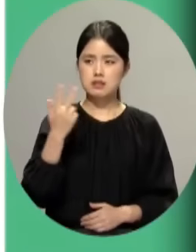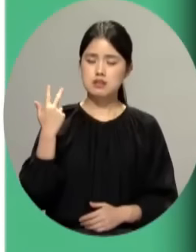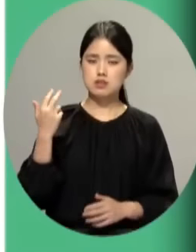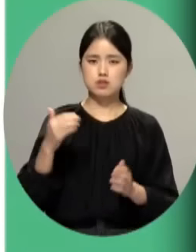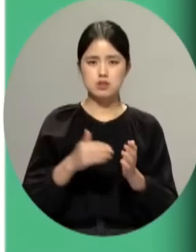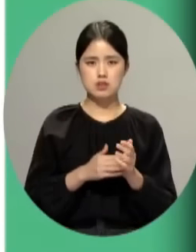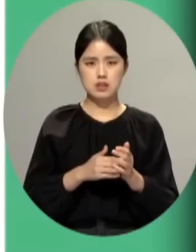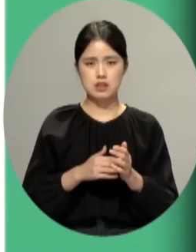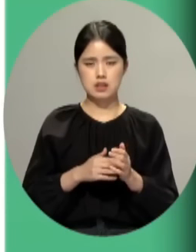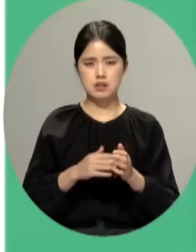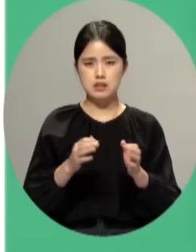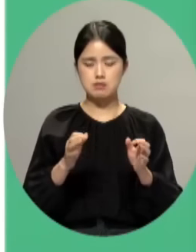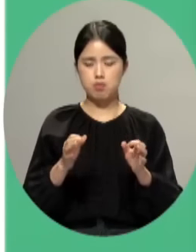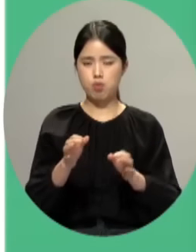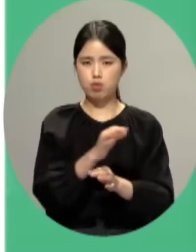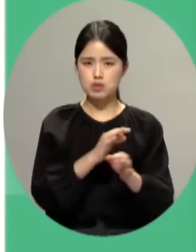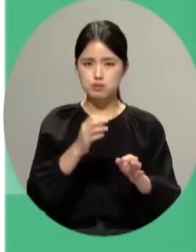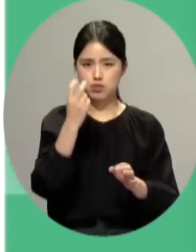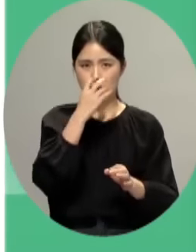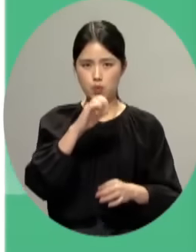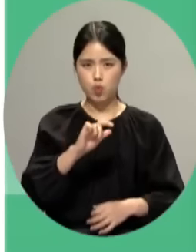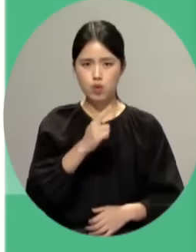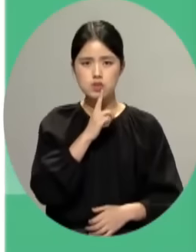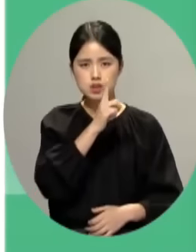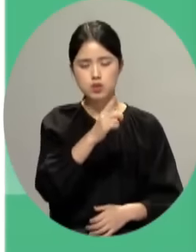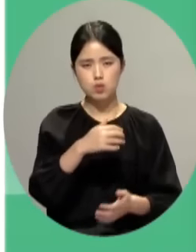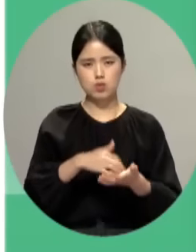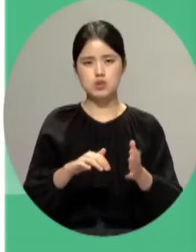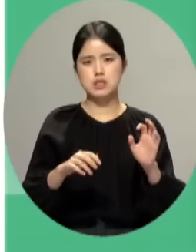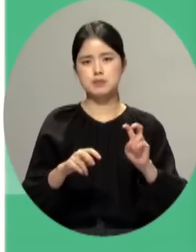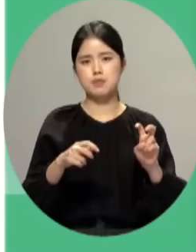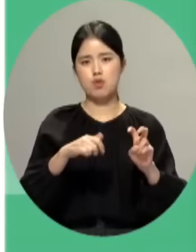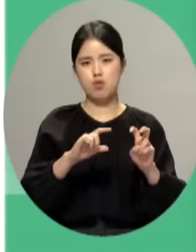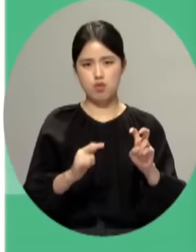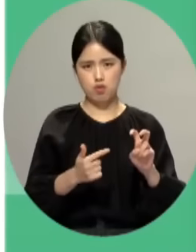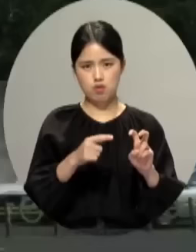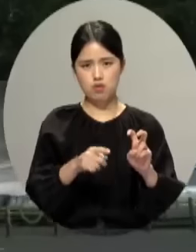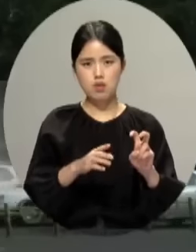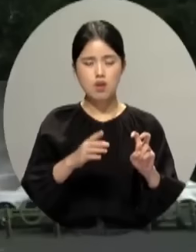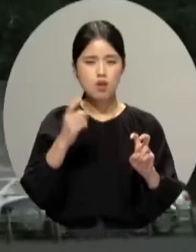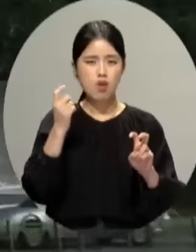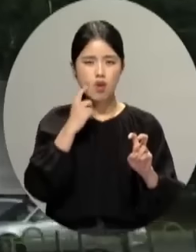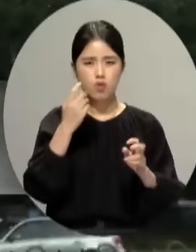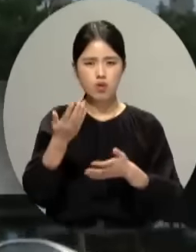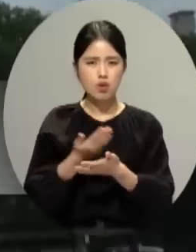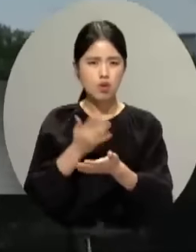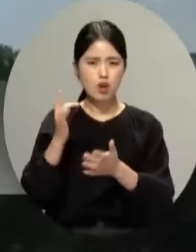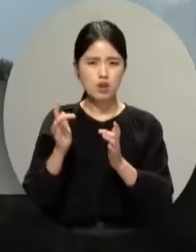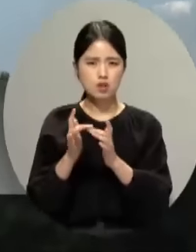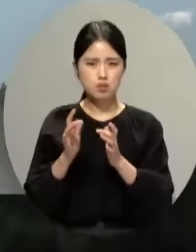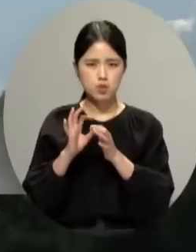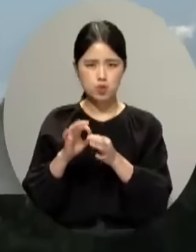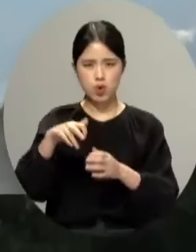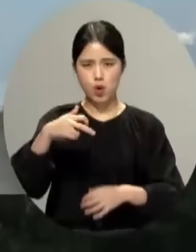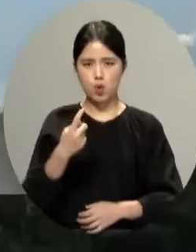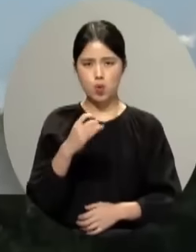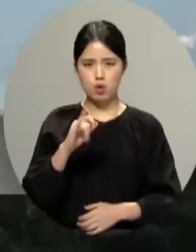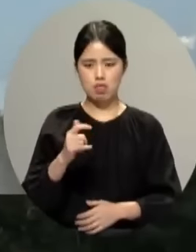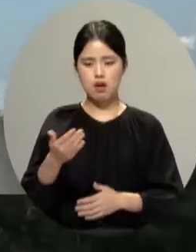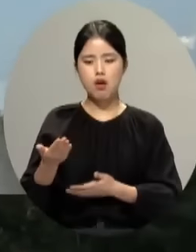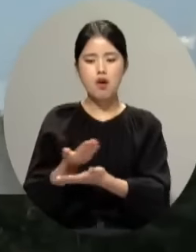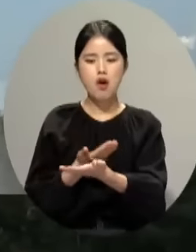지난주까지 금융감독원에 접수된 신고만 20여 건. 금감원은 허위 거래 사이트를 통해 코인 거래를 하는 신용을